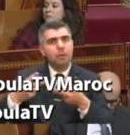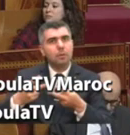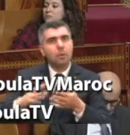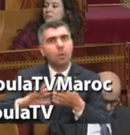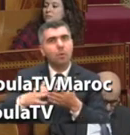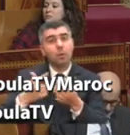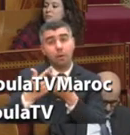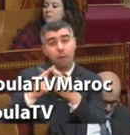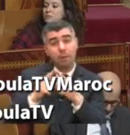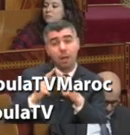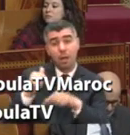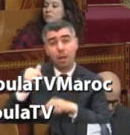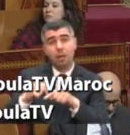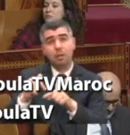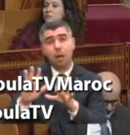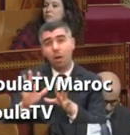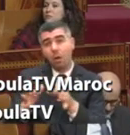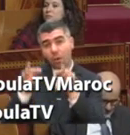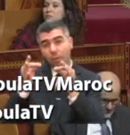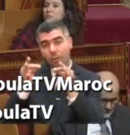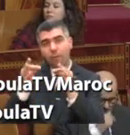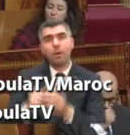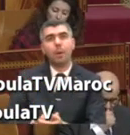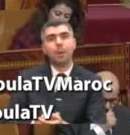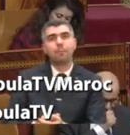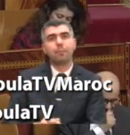ديال المدخلات، من أهمها كما شرطوا